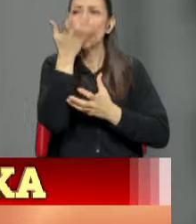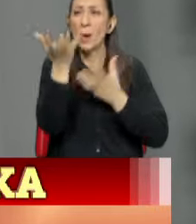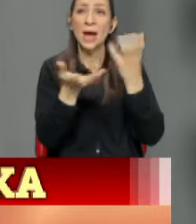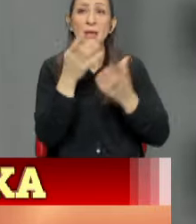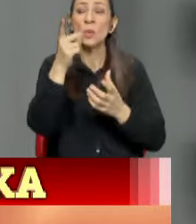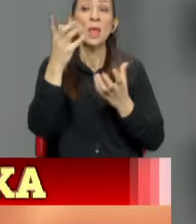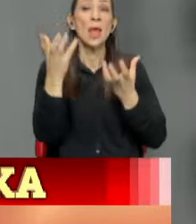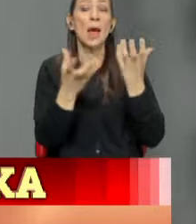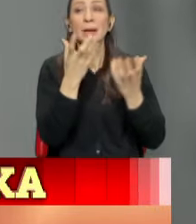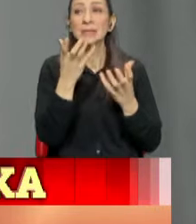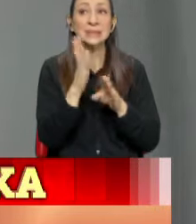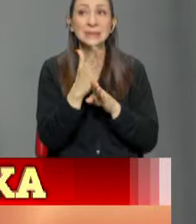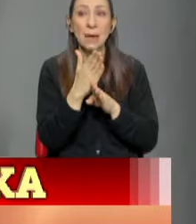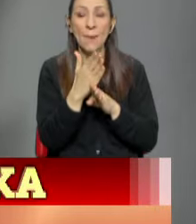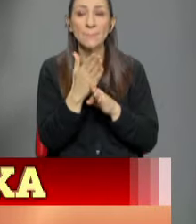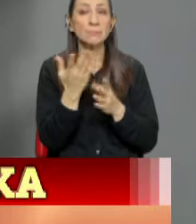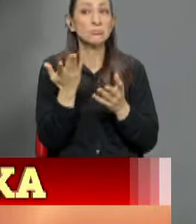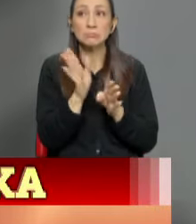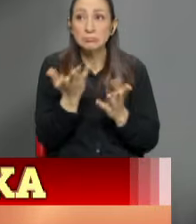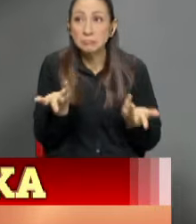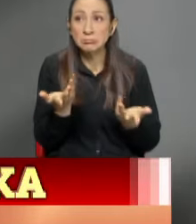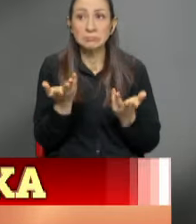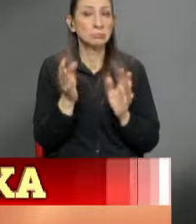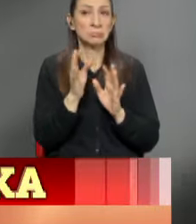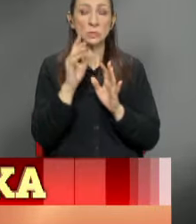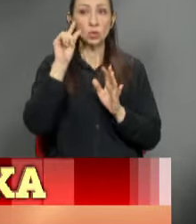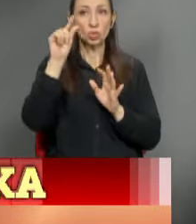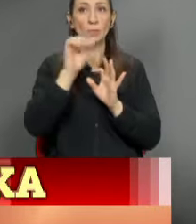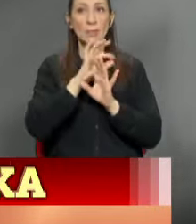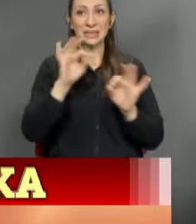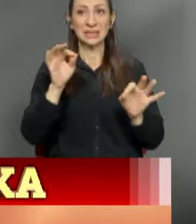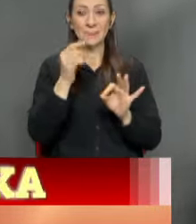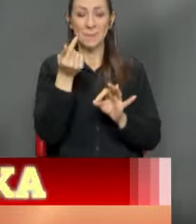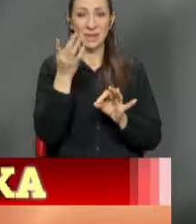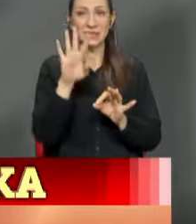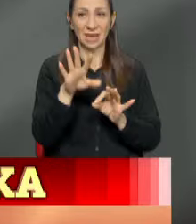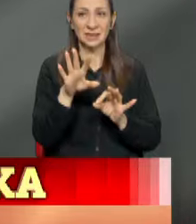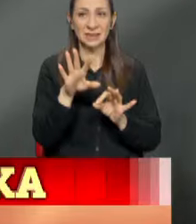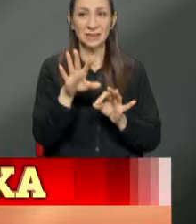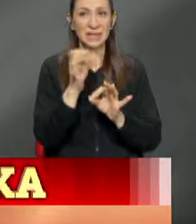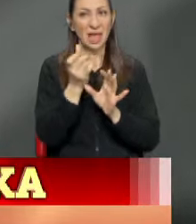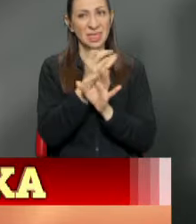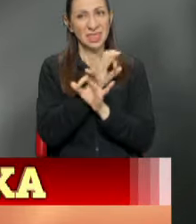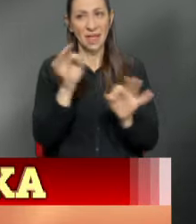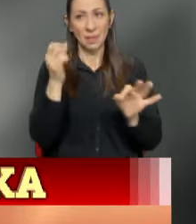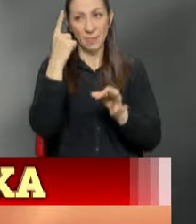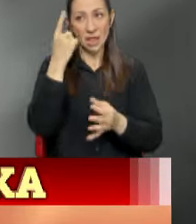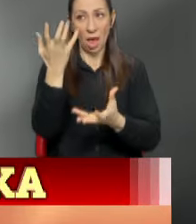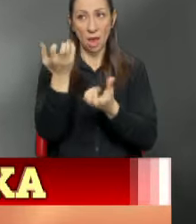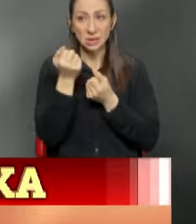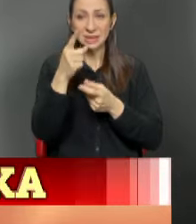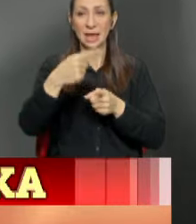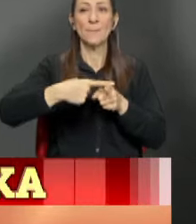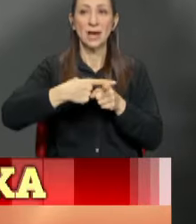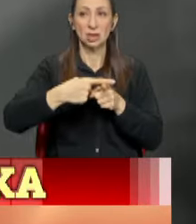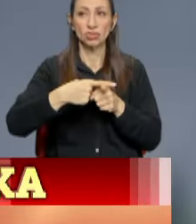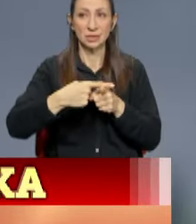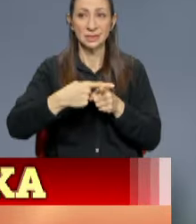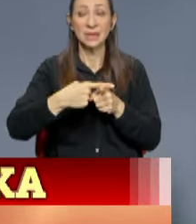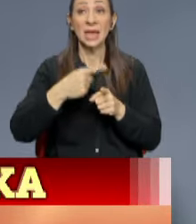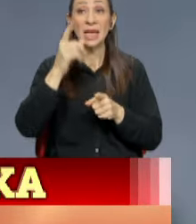Buradaki yangın sebebi, kaynağı nedir? Kuşkusuz birazdan daha net bilgiler geldiğinde sizlerle